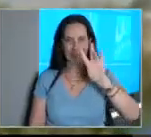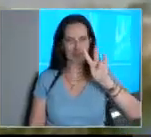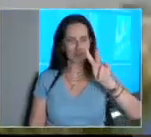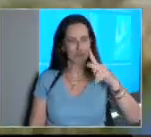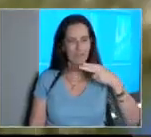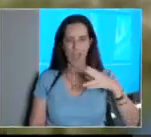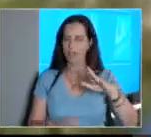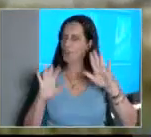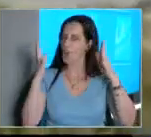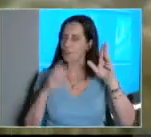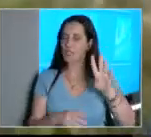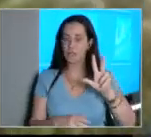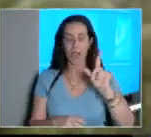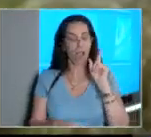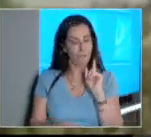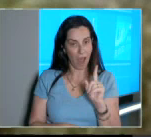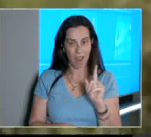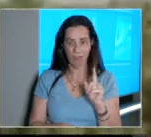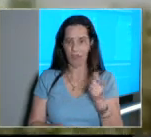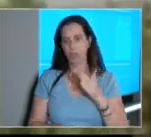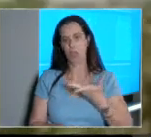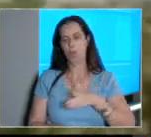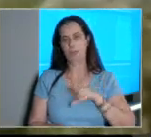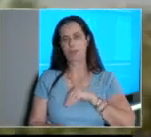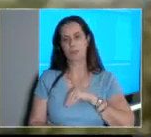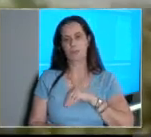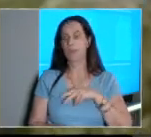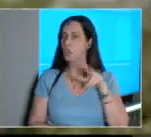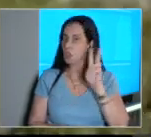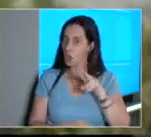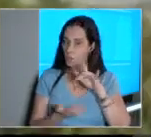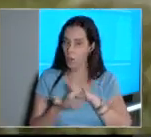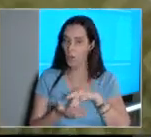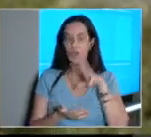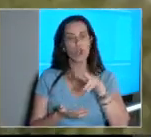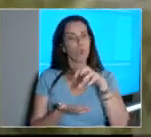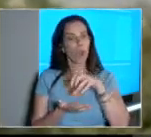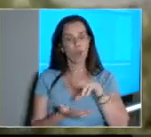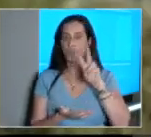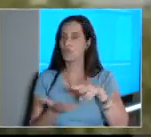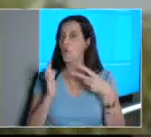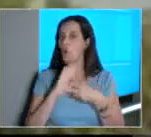כל הכבוד, חד וחלק. היחד עם זה, לא מקבל. יש מקום, יש יישוב, יש